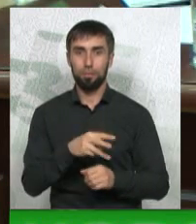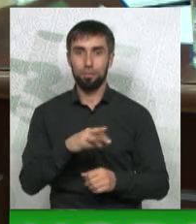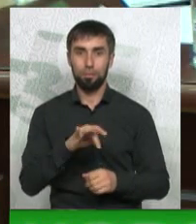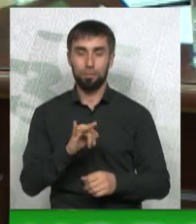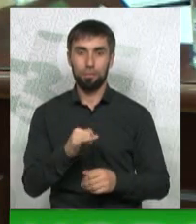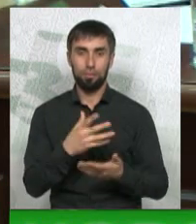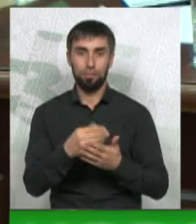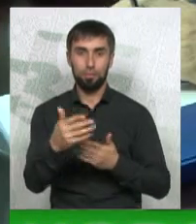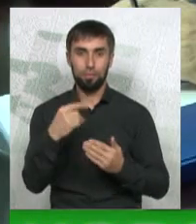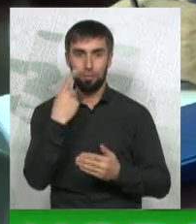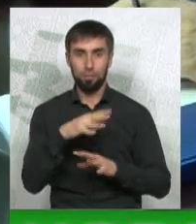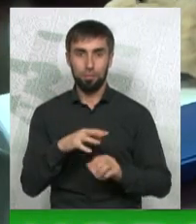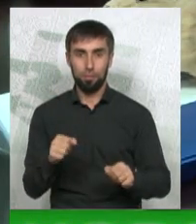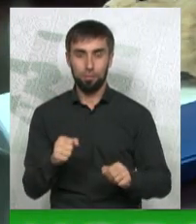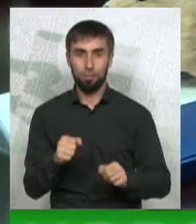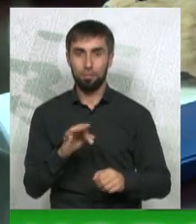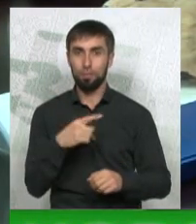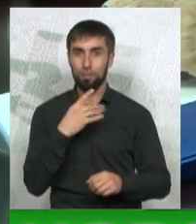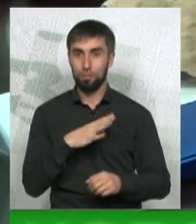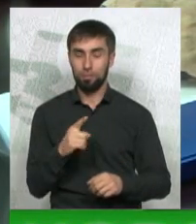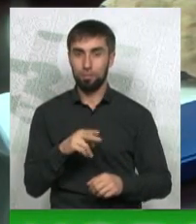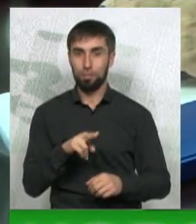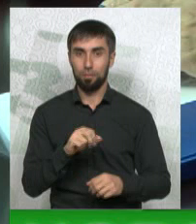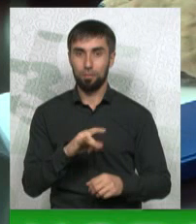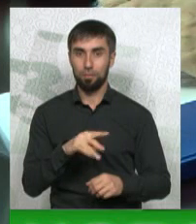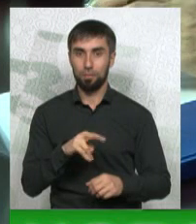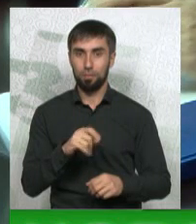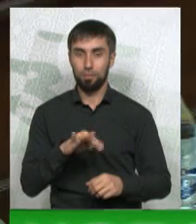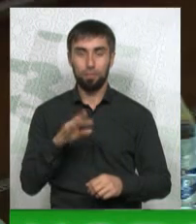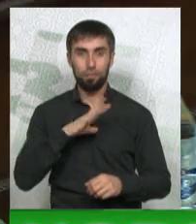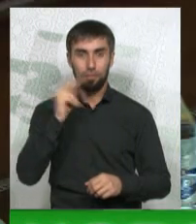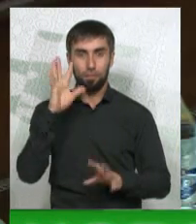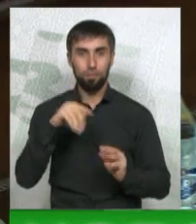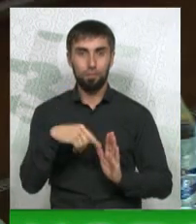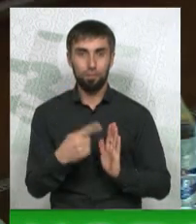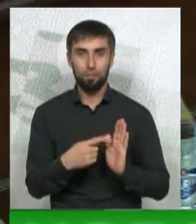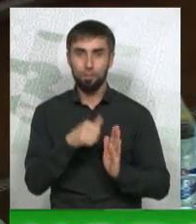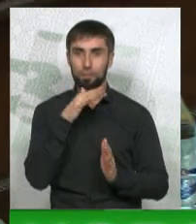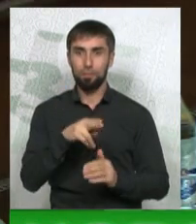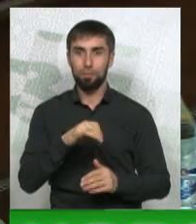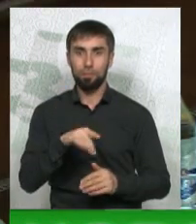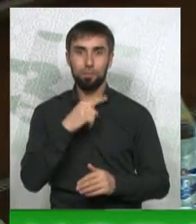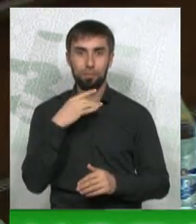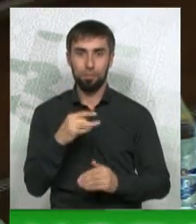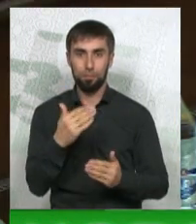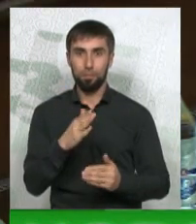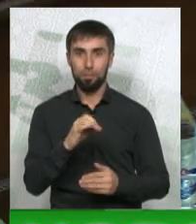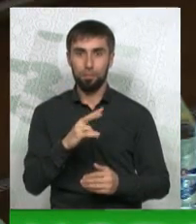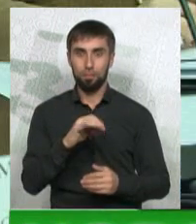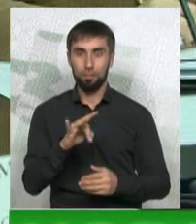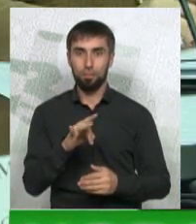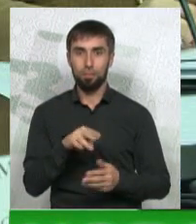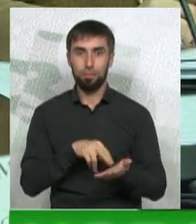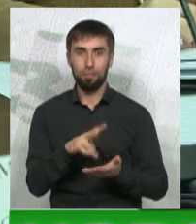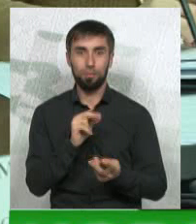муниципалитетов и иных должностных лиц. Он подчеркнул, что парламентариями были изучены все вопросы, изложенные делегатами из Ингушетии. Сенаторы пошли